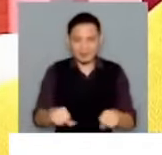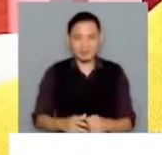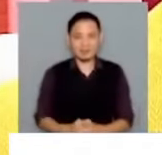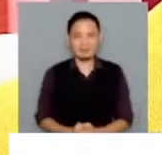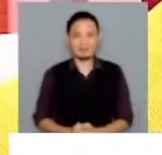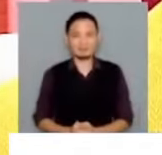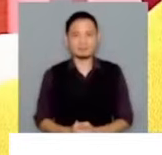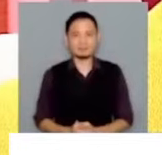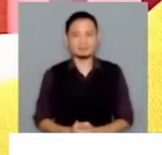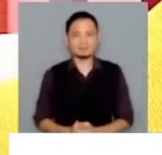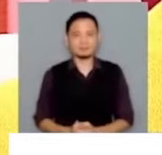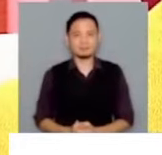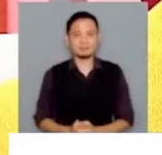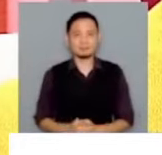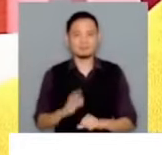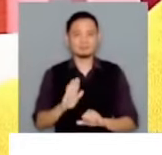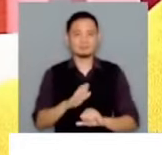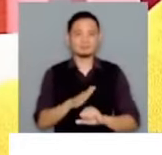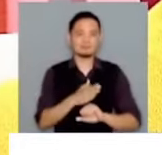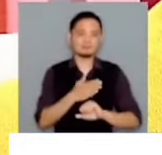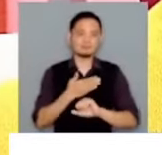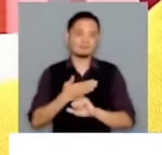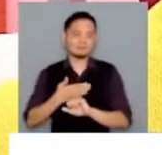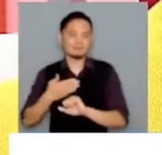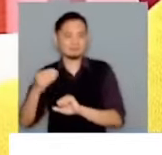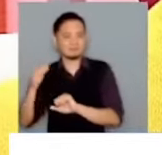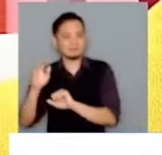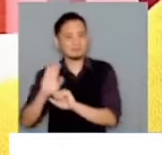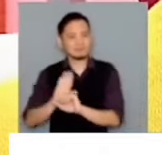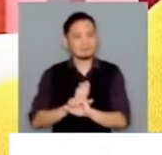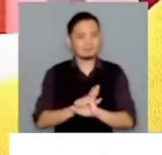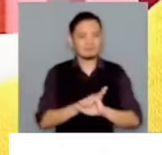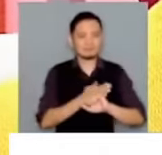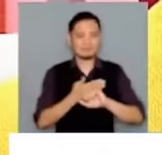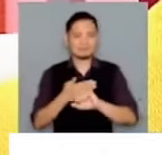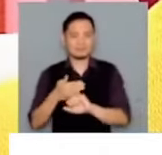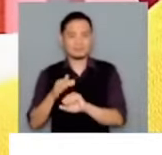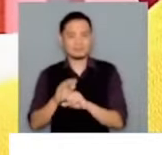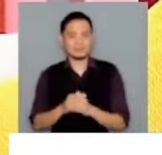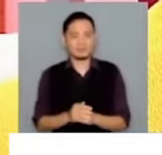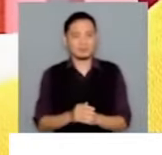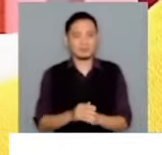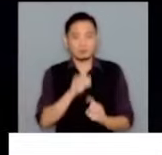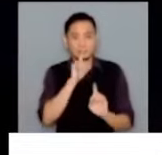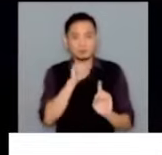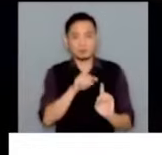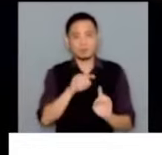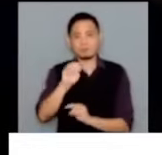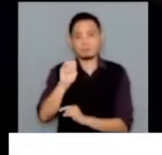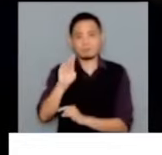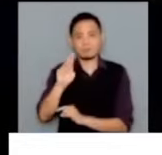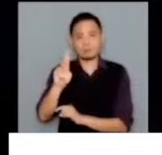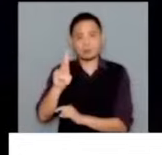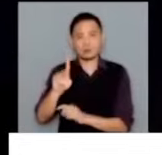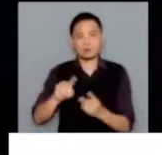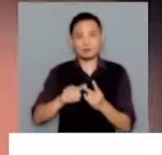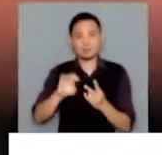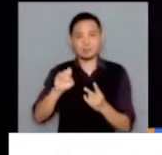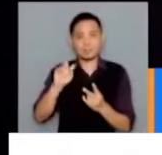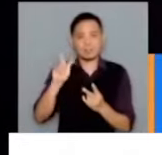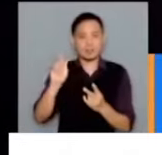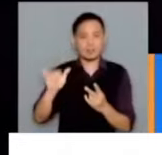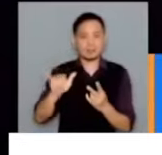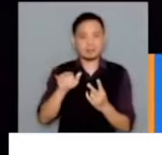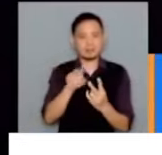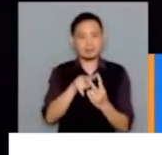Wow! At parang kwento ng ating naging trending couple na sina Mark at Jelay. Sila ang makakakwentuhan natin dito sa